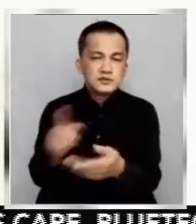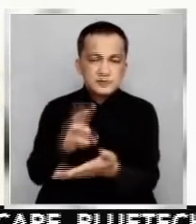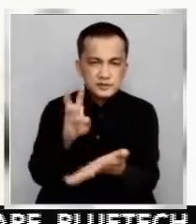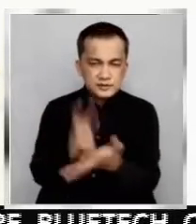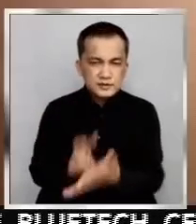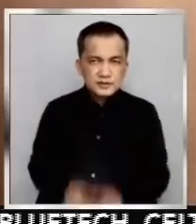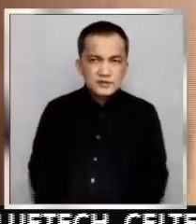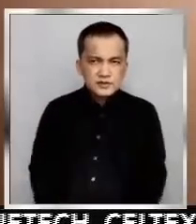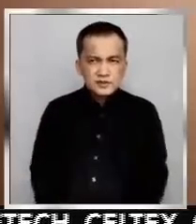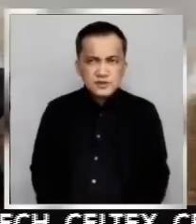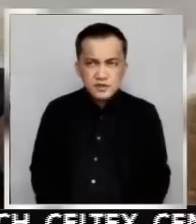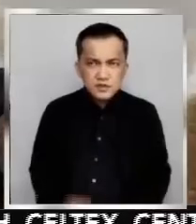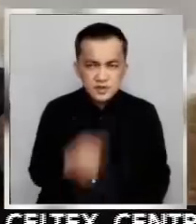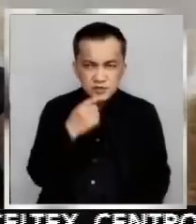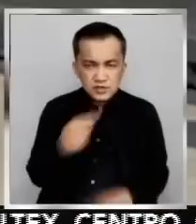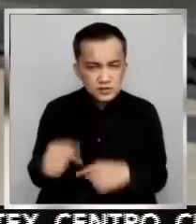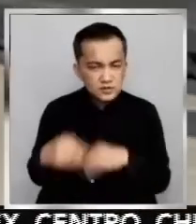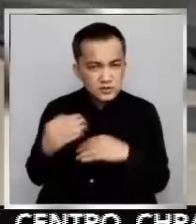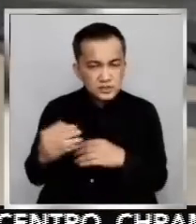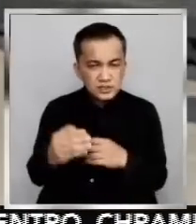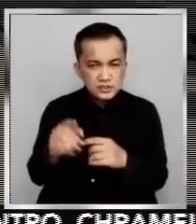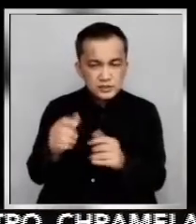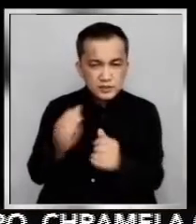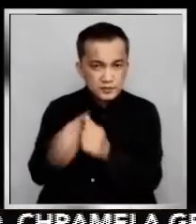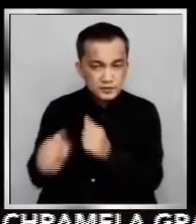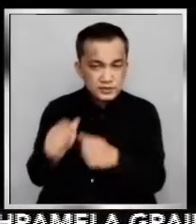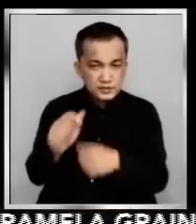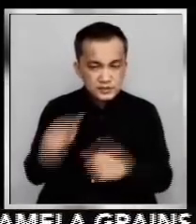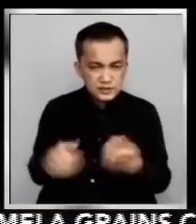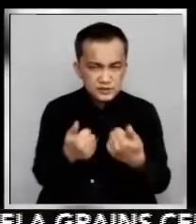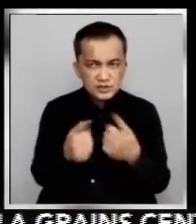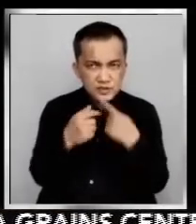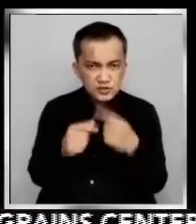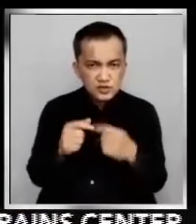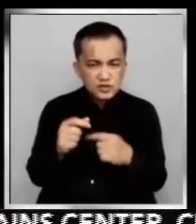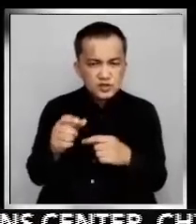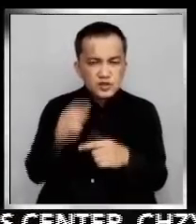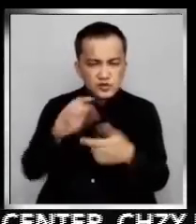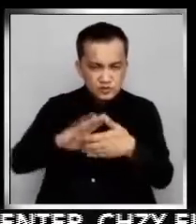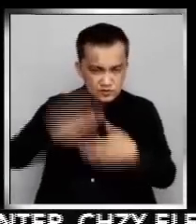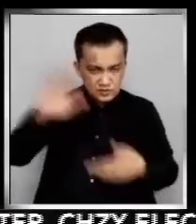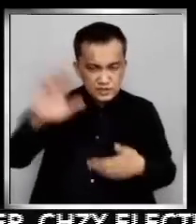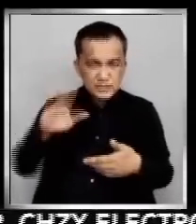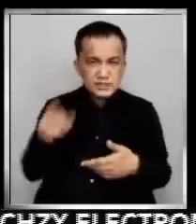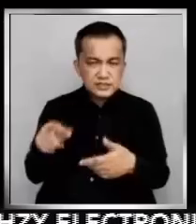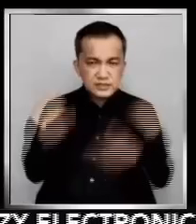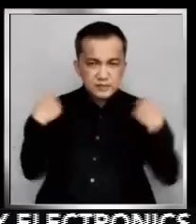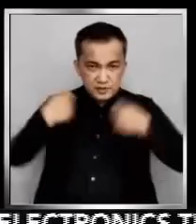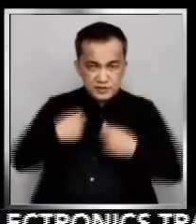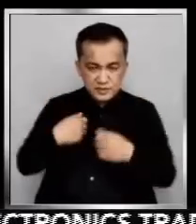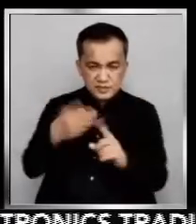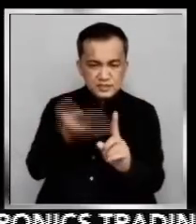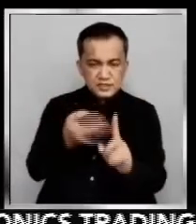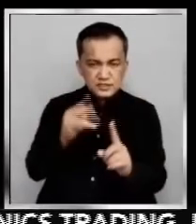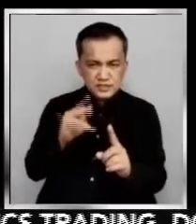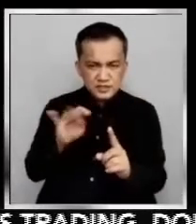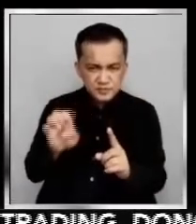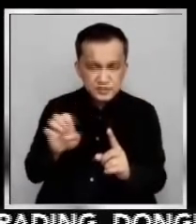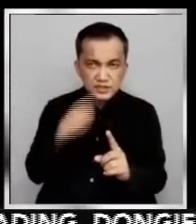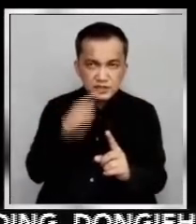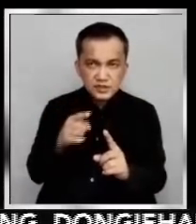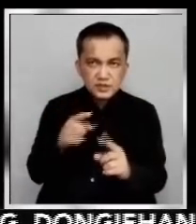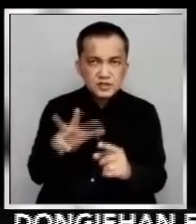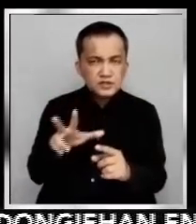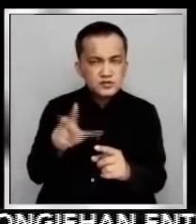new score na highest. Isa sa kumasasa challenge, ang content creator at backpacker na si Charmaine na kinulayan lang naman ang 82 provinces sa ating mapa.